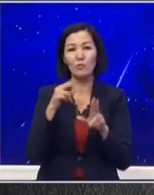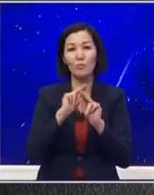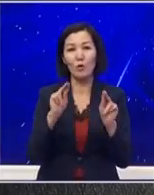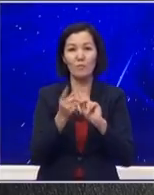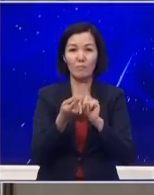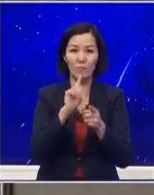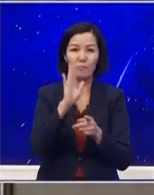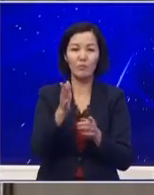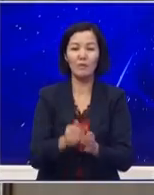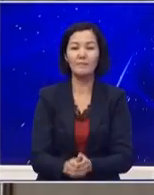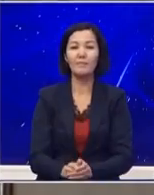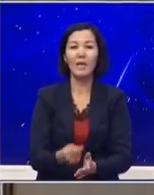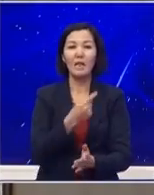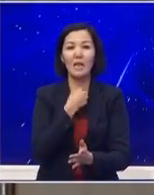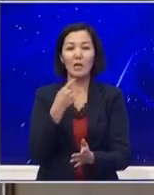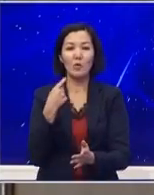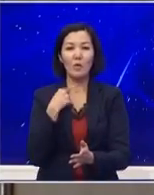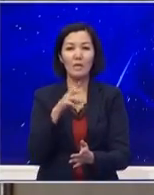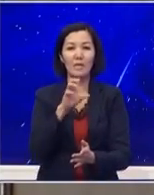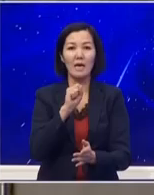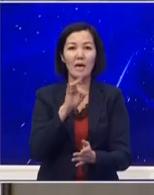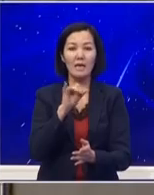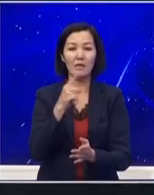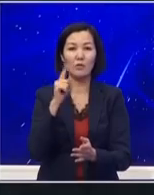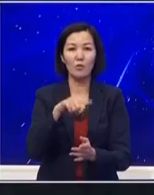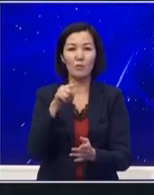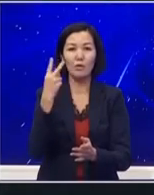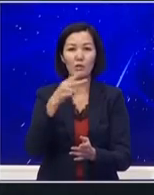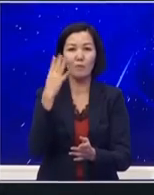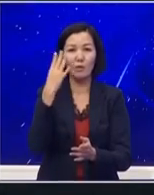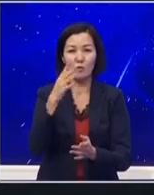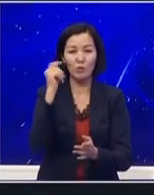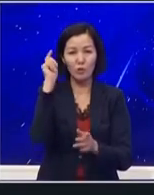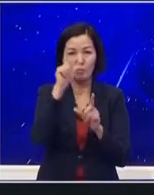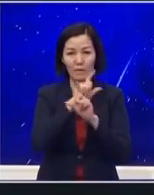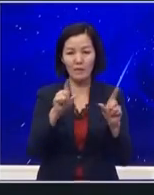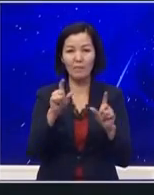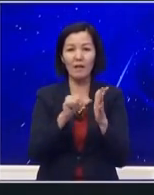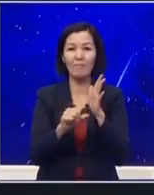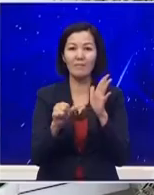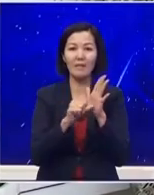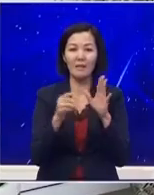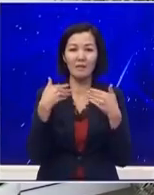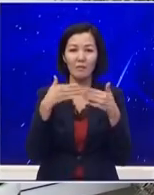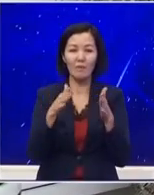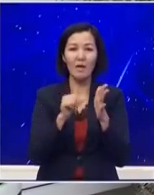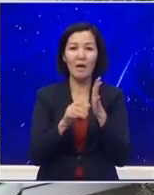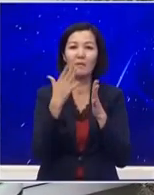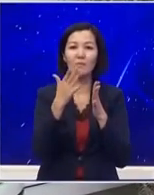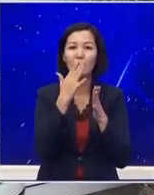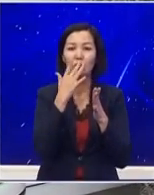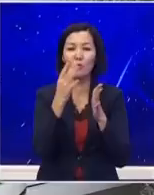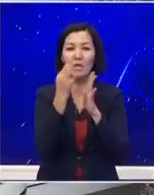келді. Талдорандағы Мұхтар Арын атындағы нөмірі 24-ші мектеп-лицейін биыл 66 түлек тамамдайды. 65-і ұлттық